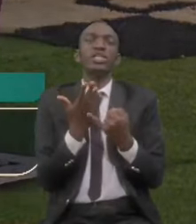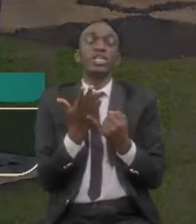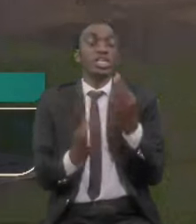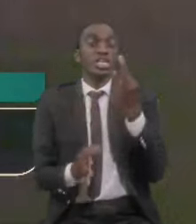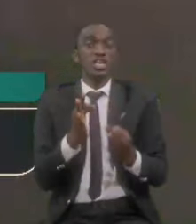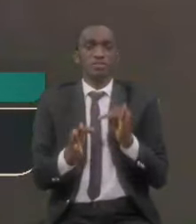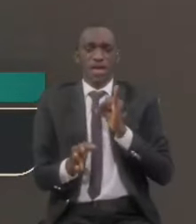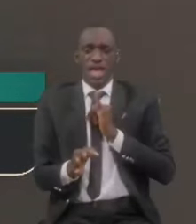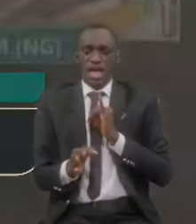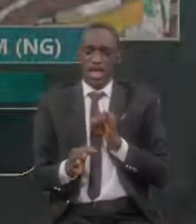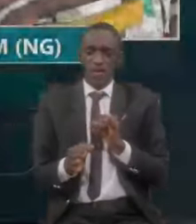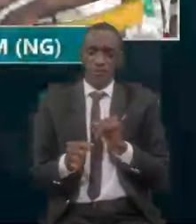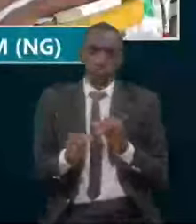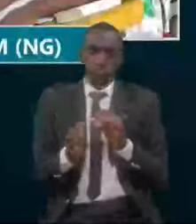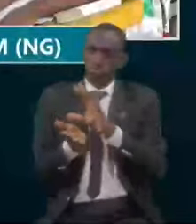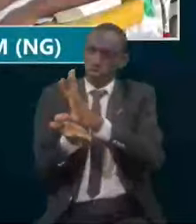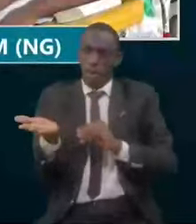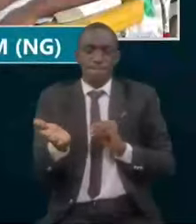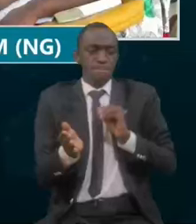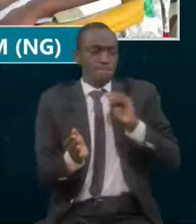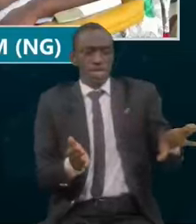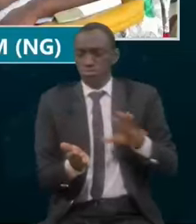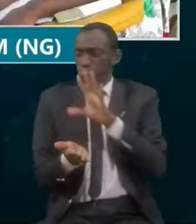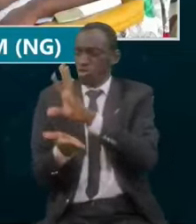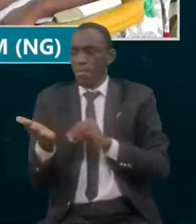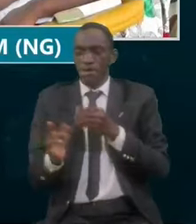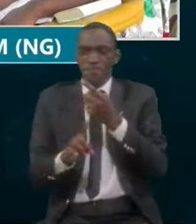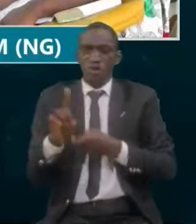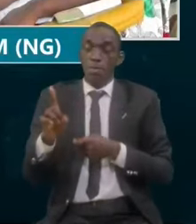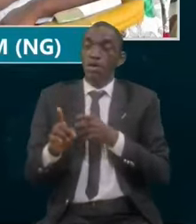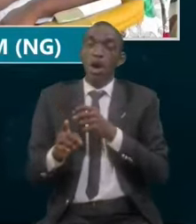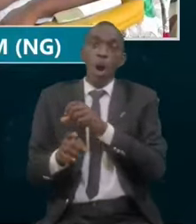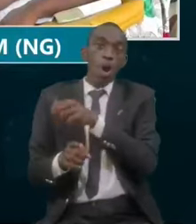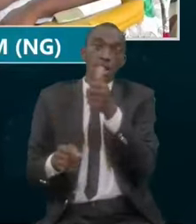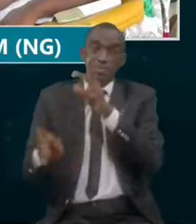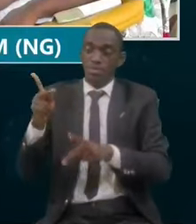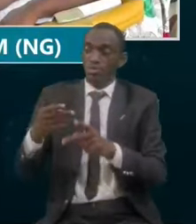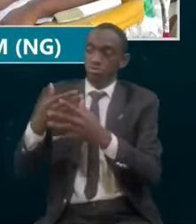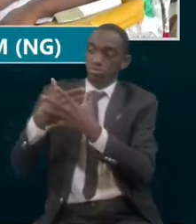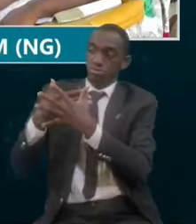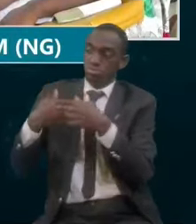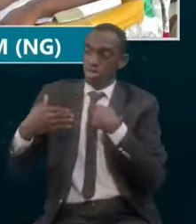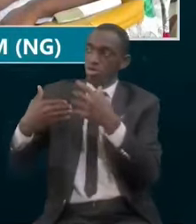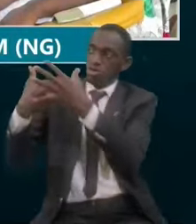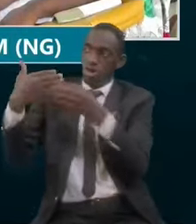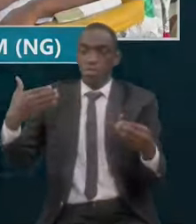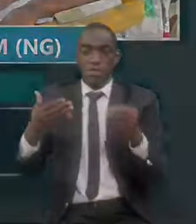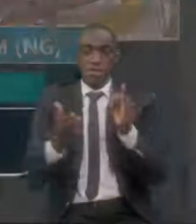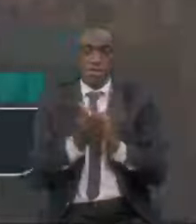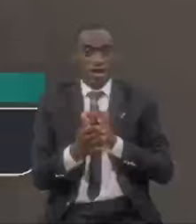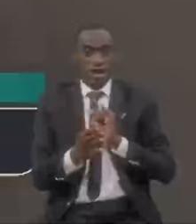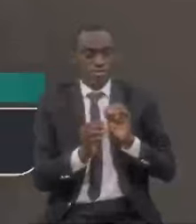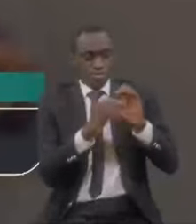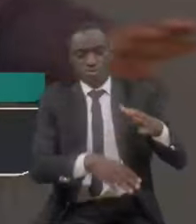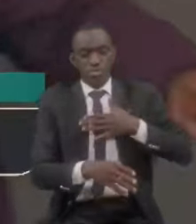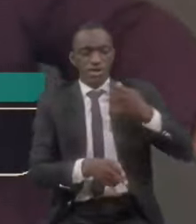Si je fais du plagiat, ce que les autres ont déjà fait, et je copie ça, et je